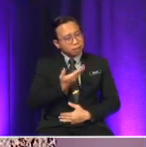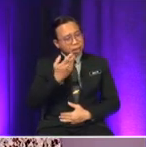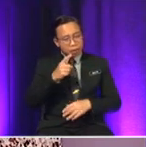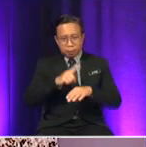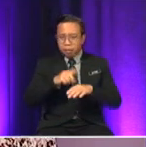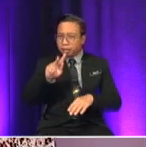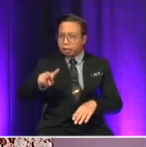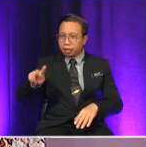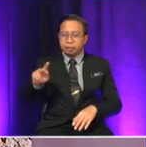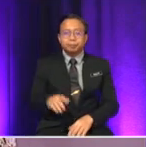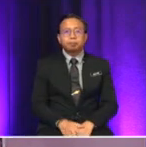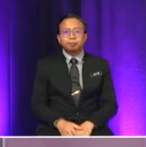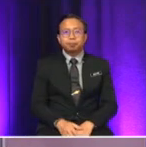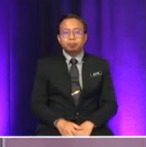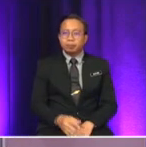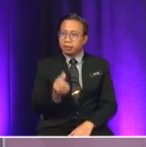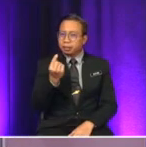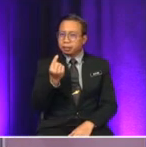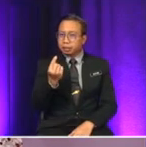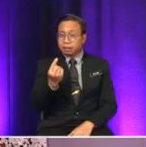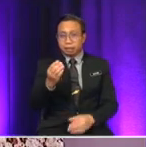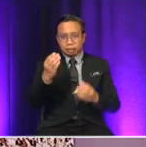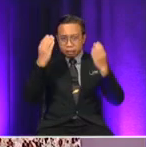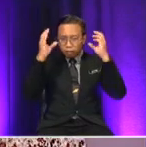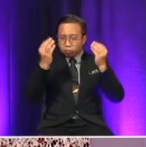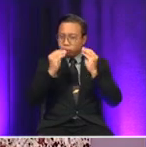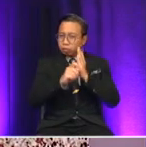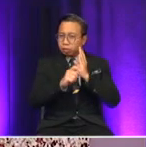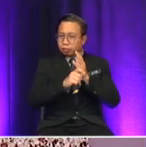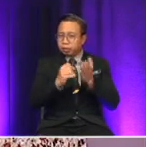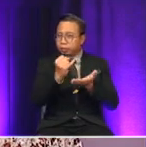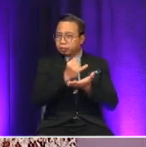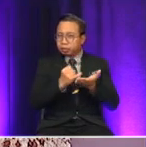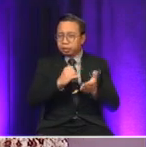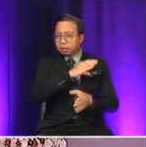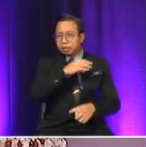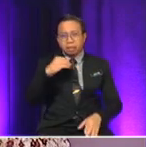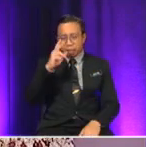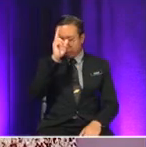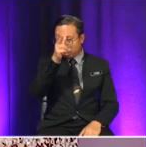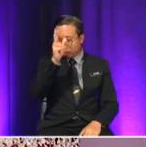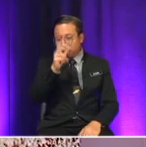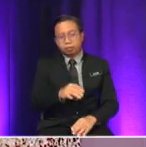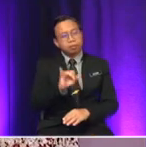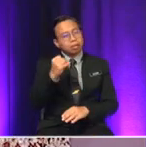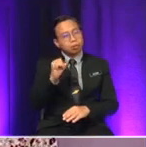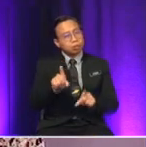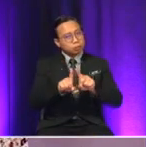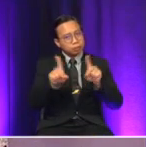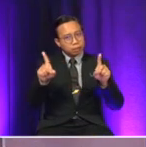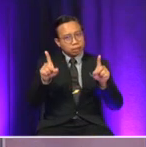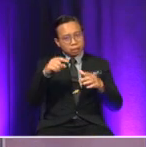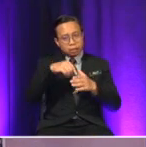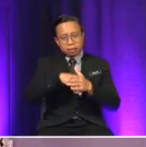kepada kanak-kanak. Dan sedikit cikgu nak tambah, seni dan kreatif ni memang tidak boleh dipisahkan